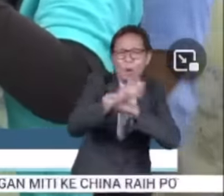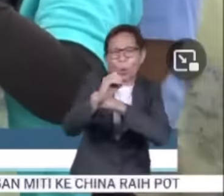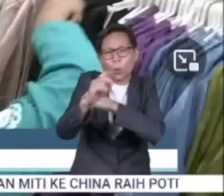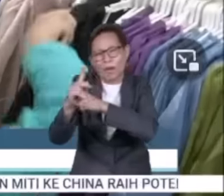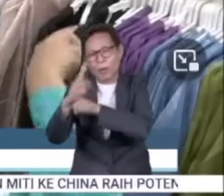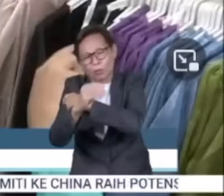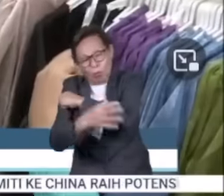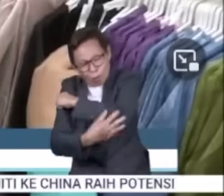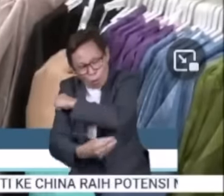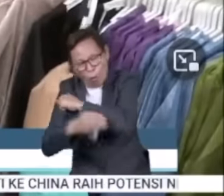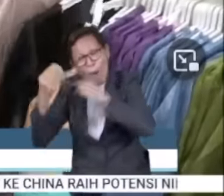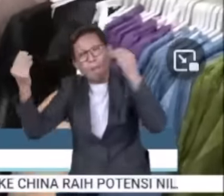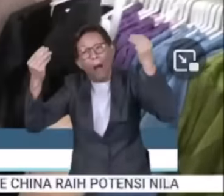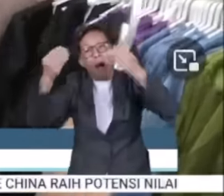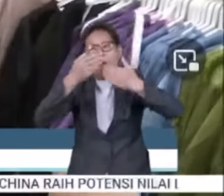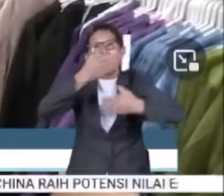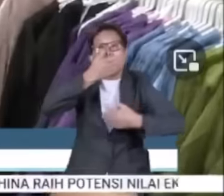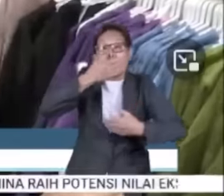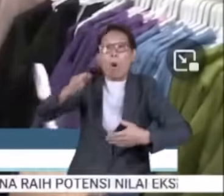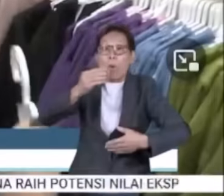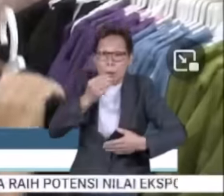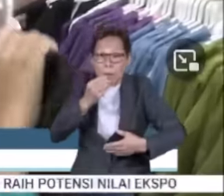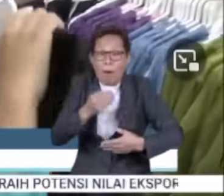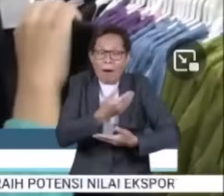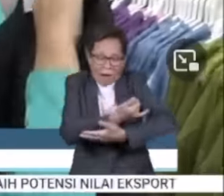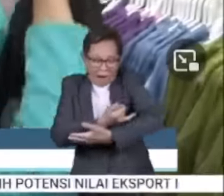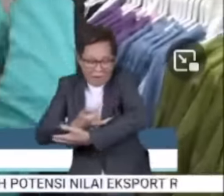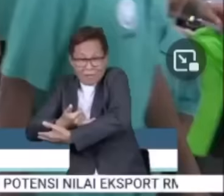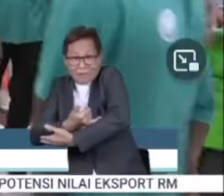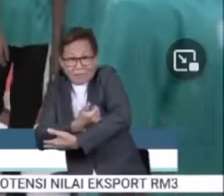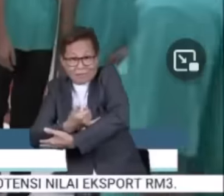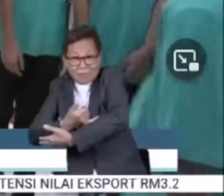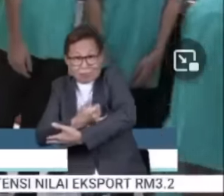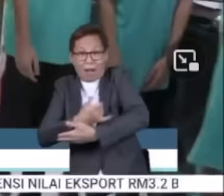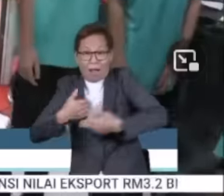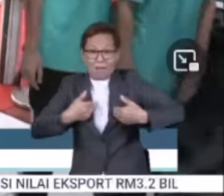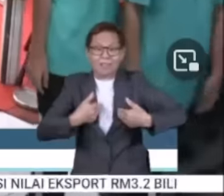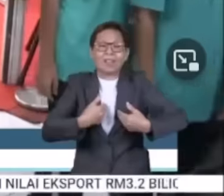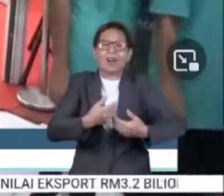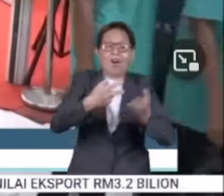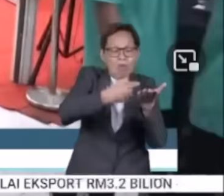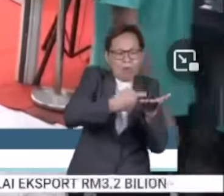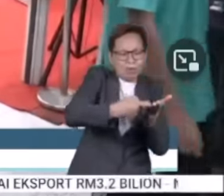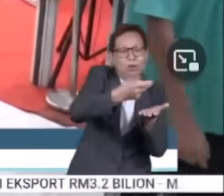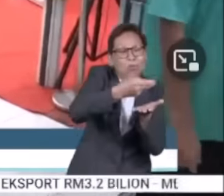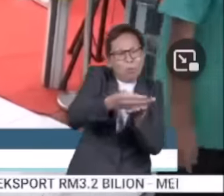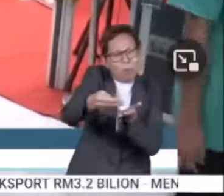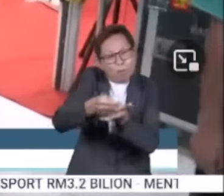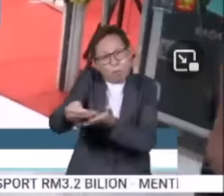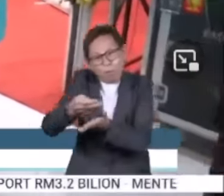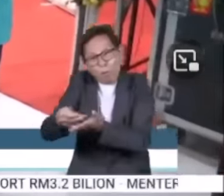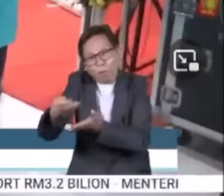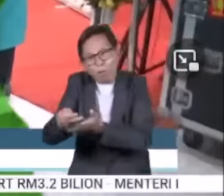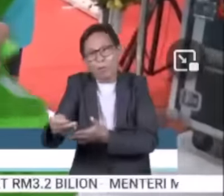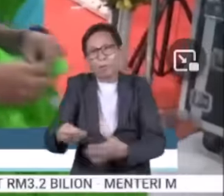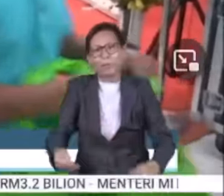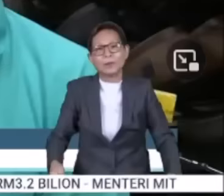baik. Pada majlis berbuka puasa itu, anak yatim berkenaan turut menerima baucer membeli belah.